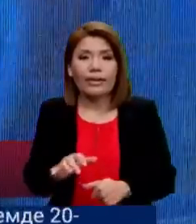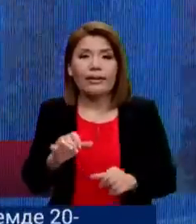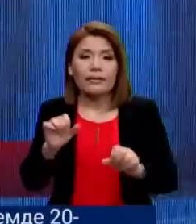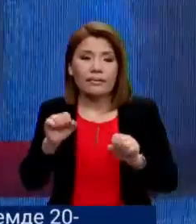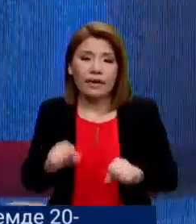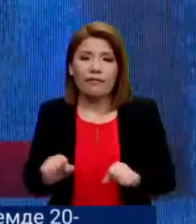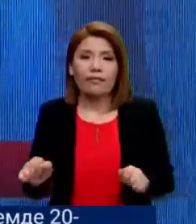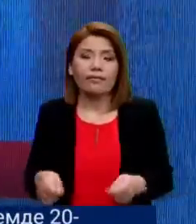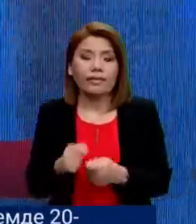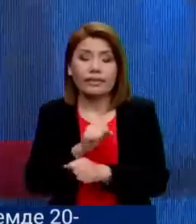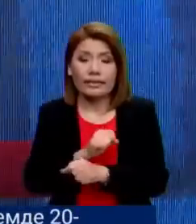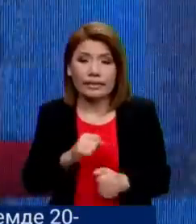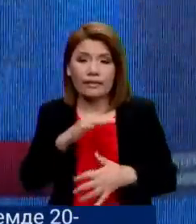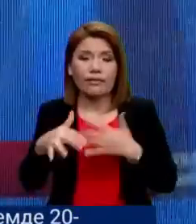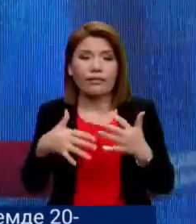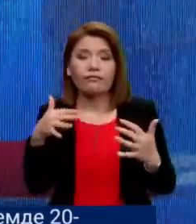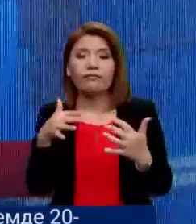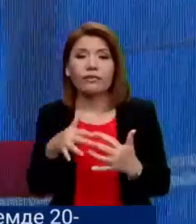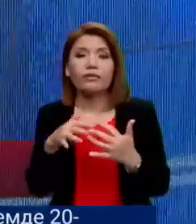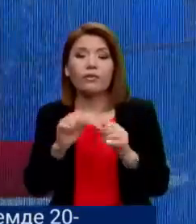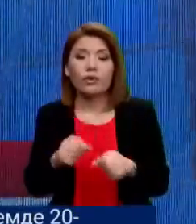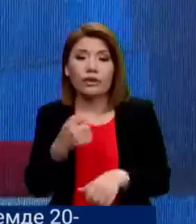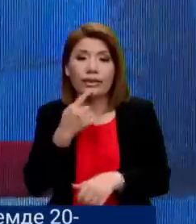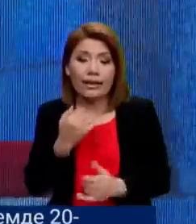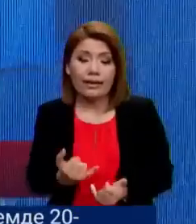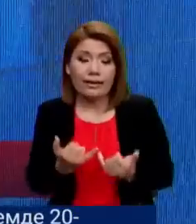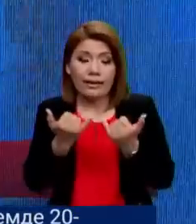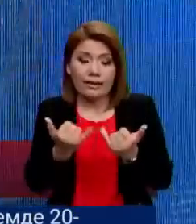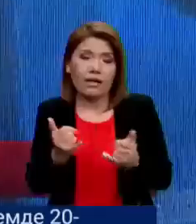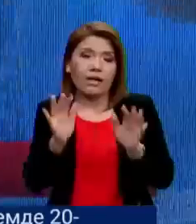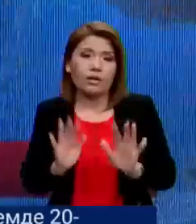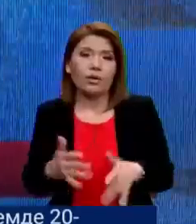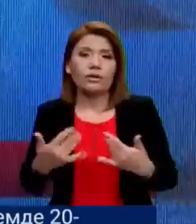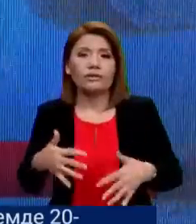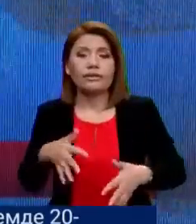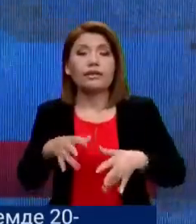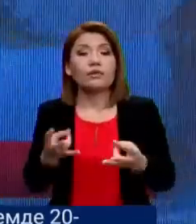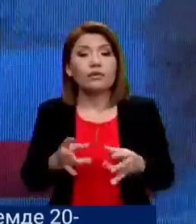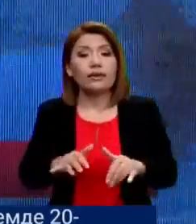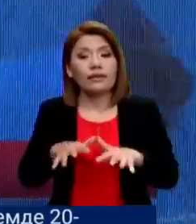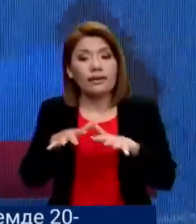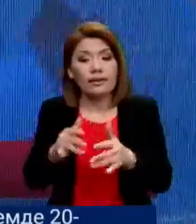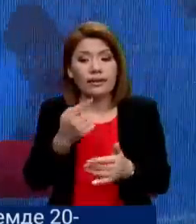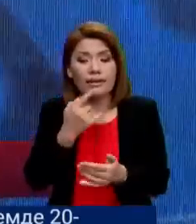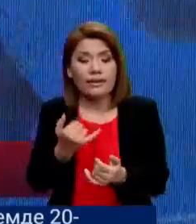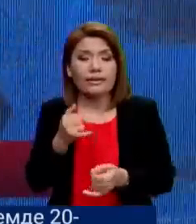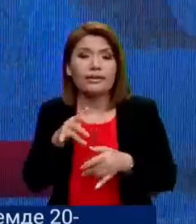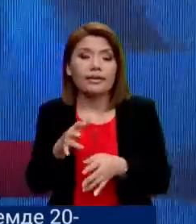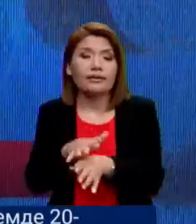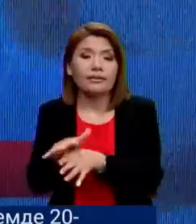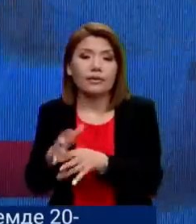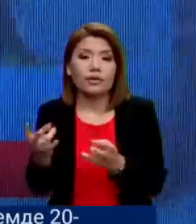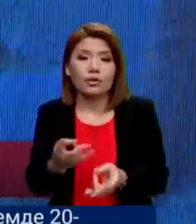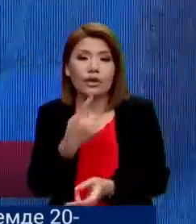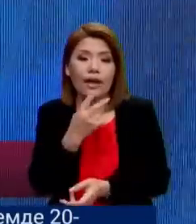ол. Бұл қоғамда жанжал тудырады өйткені. Сөзінше тілге құрметті құр сөзбен емес, нақ іспен көрсетуіміз керек. Ал қазақ